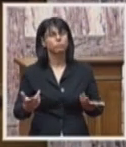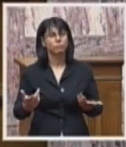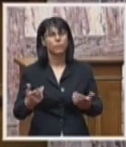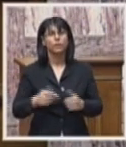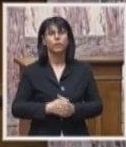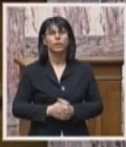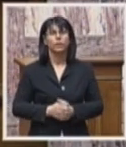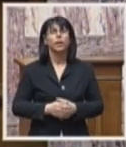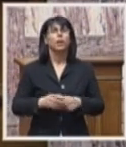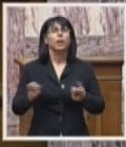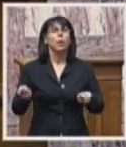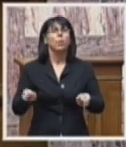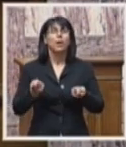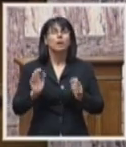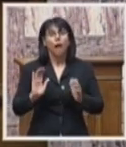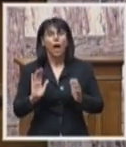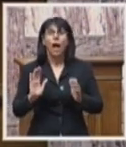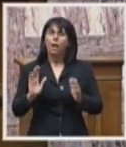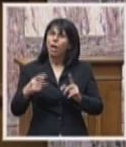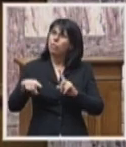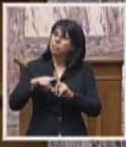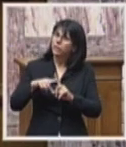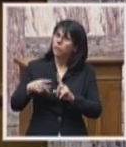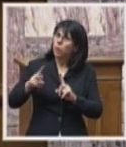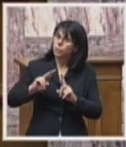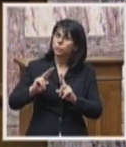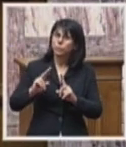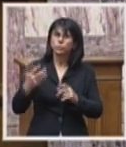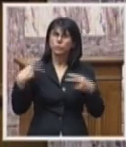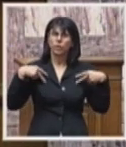δεν έχω δει πώς είναι η πρόταση. Θετικός. Το είπα στο Υπουργικό Συμβούλιο χθες.